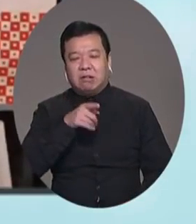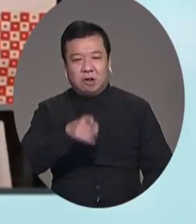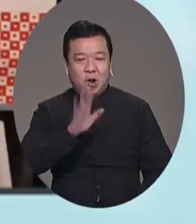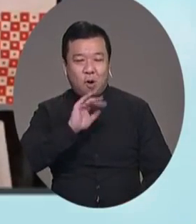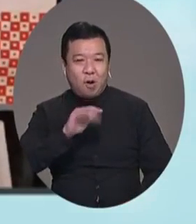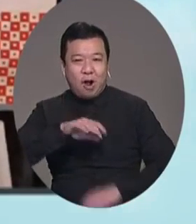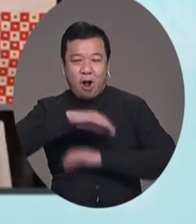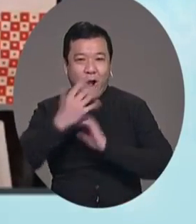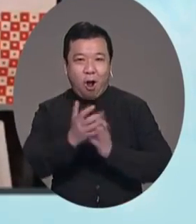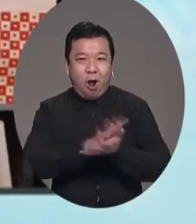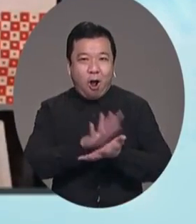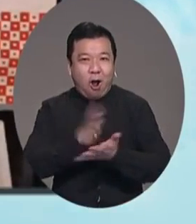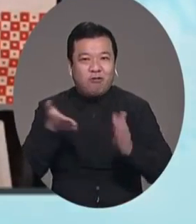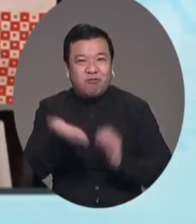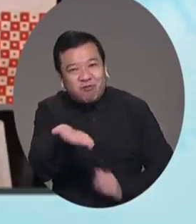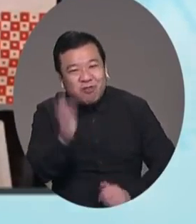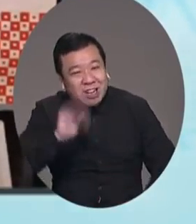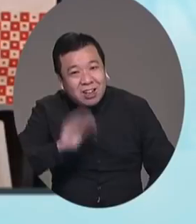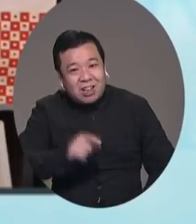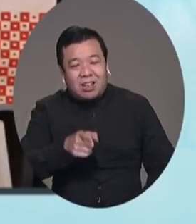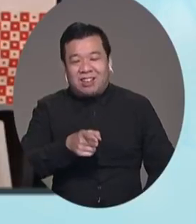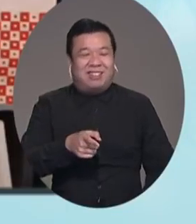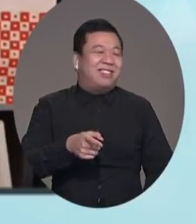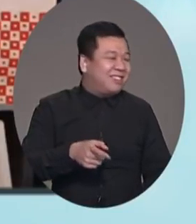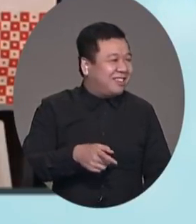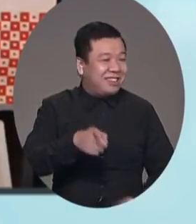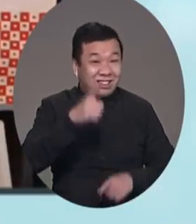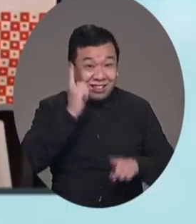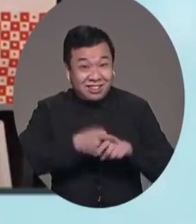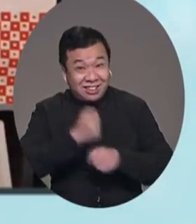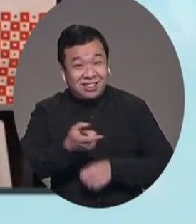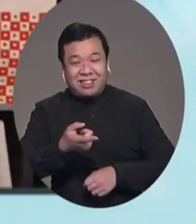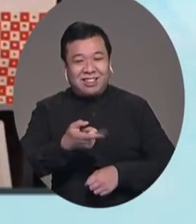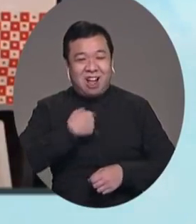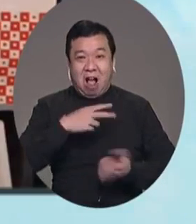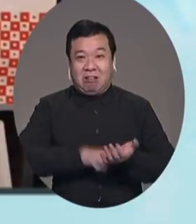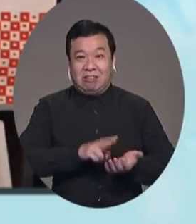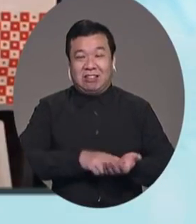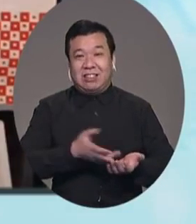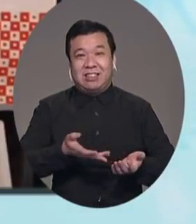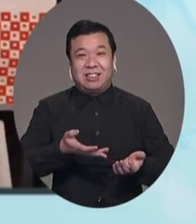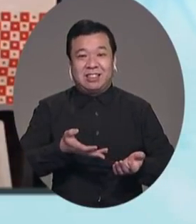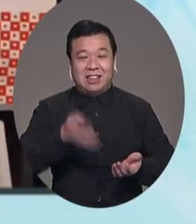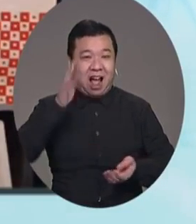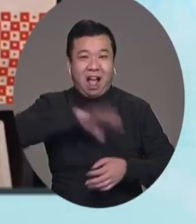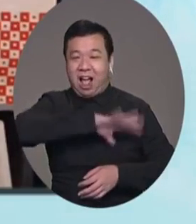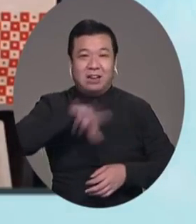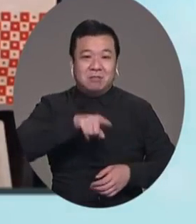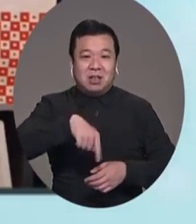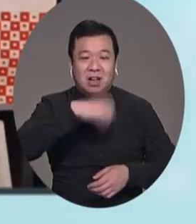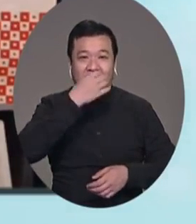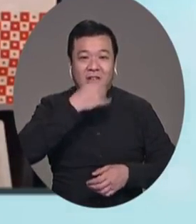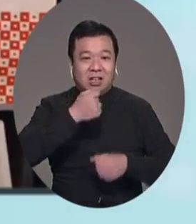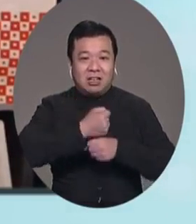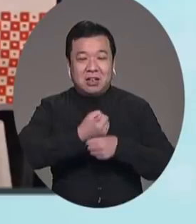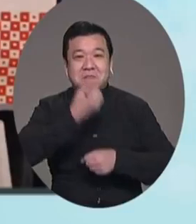這一年多的薪酬的話，如果他真的做的话，我相信对于所有在香港打过